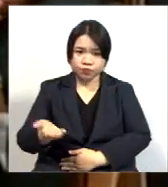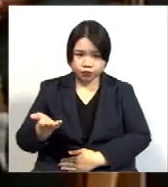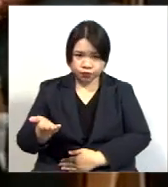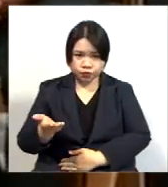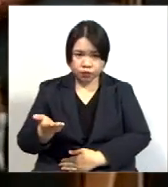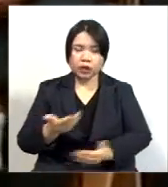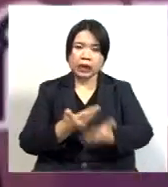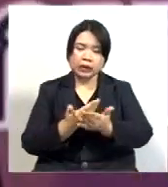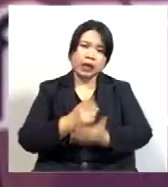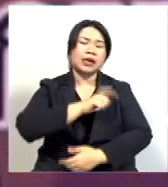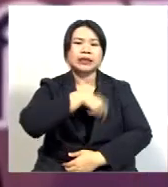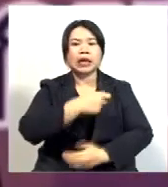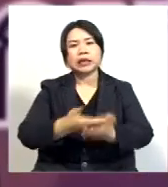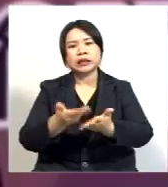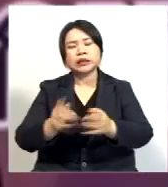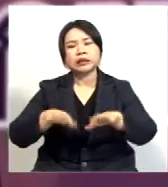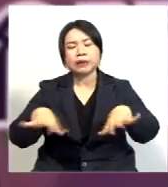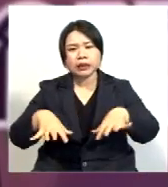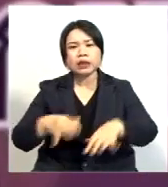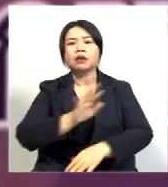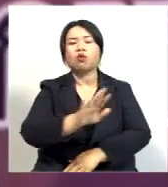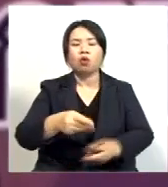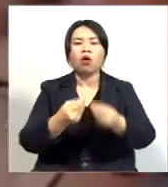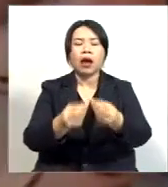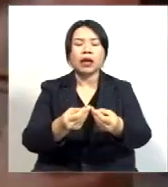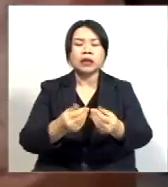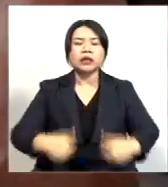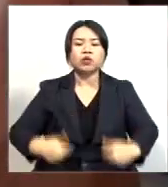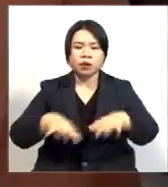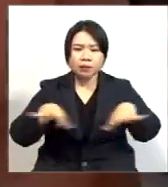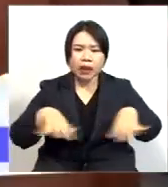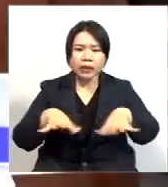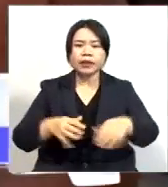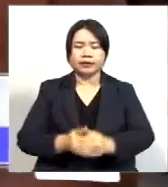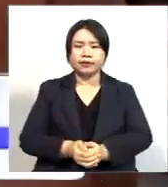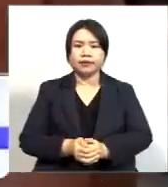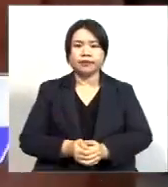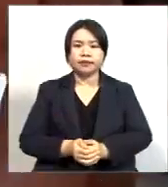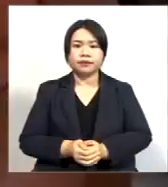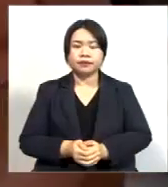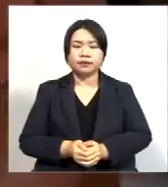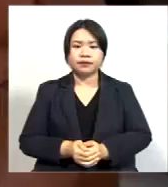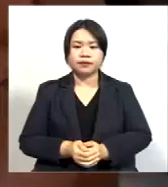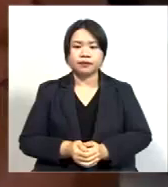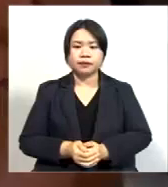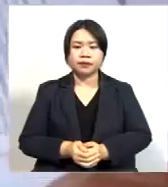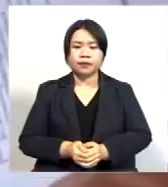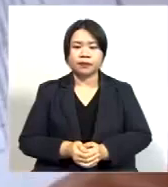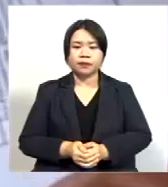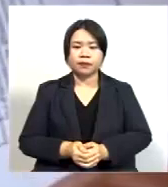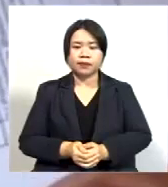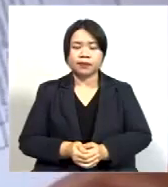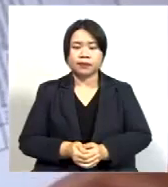จับจ่ายซื้อของอะไรต่างขอให้เป็นปกตินะครับในระยะเวลาอันรวดเร็วในอนาคตนะครับ